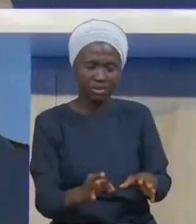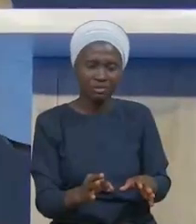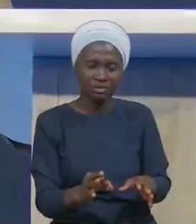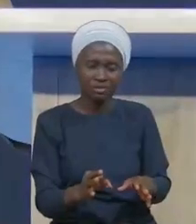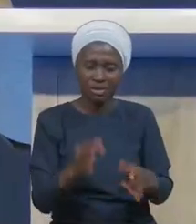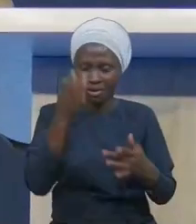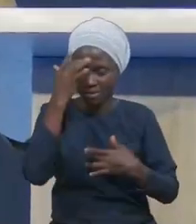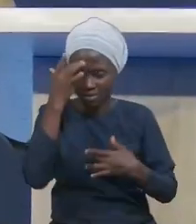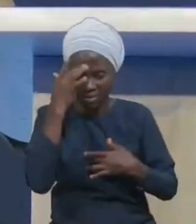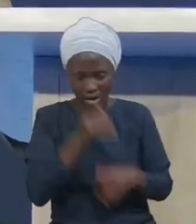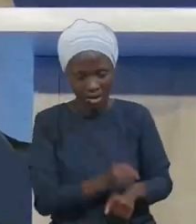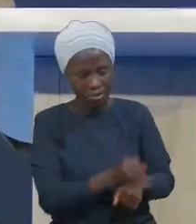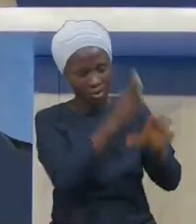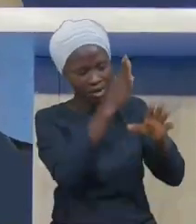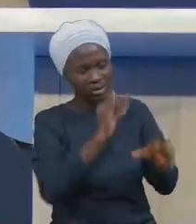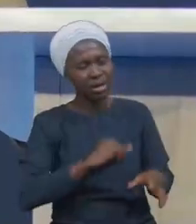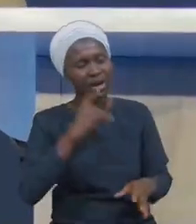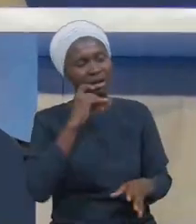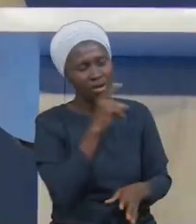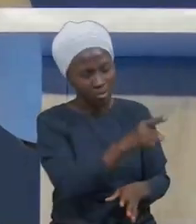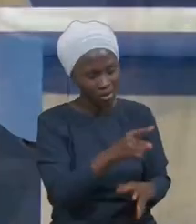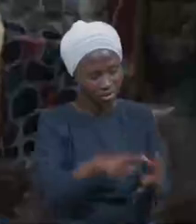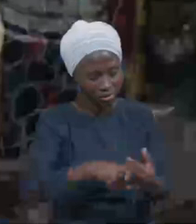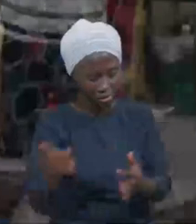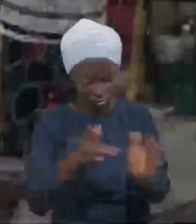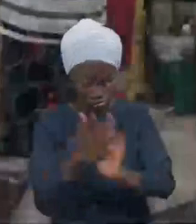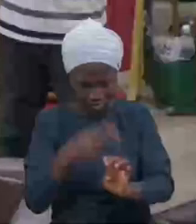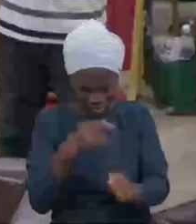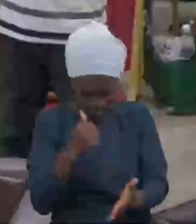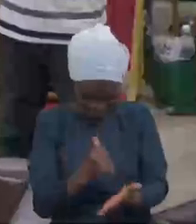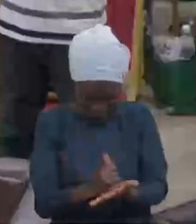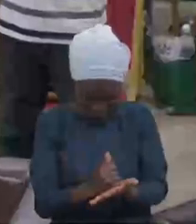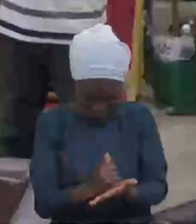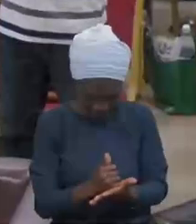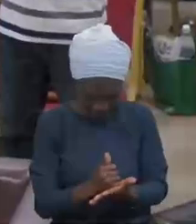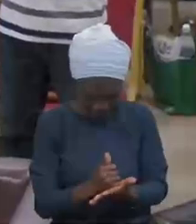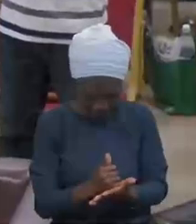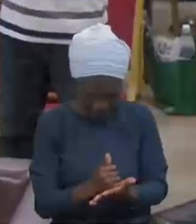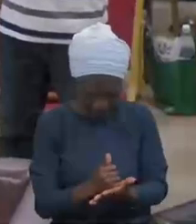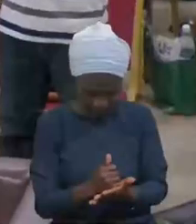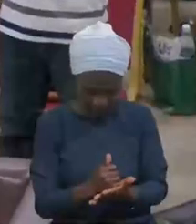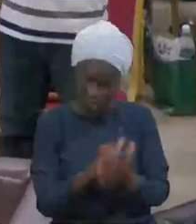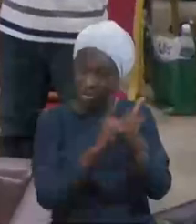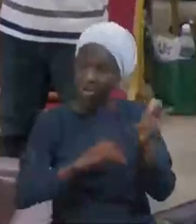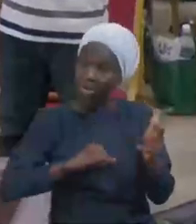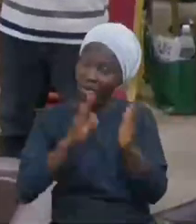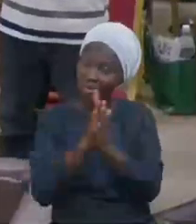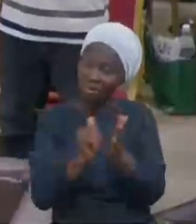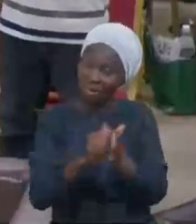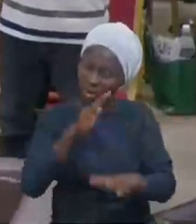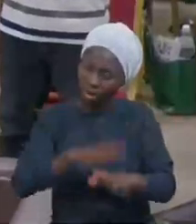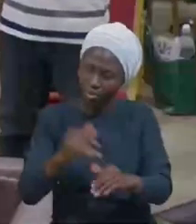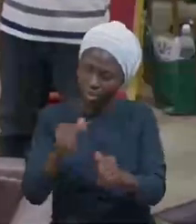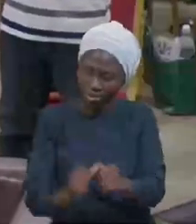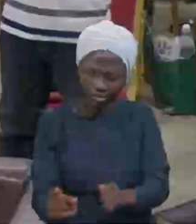incurables, montagnes, je vous commande, disparaissez au nom de Jésus. Seigneur, je prie pour tous ceux à droite, à